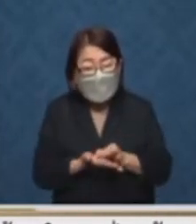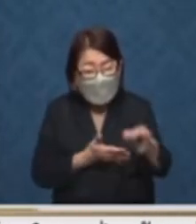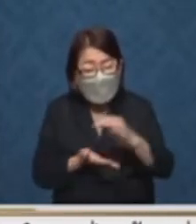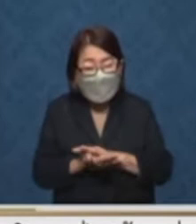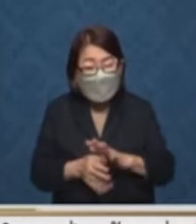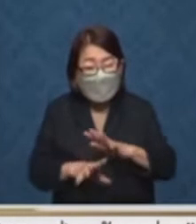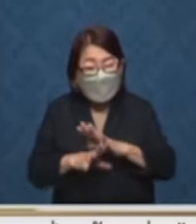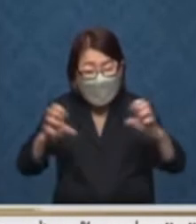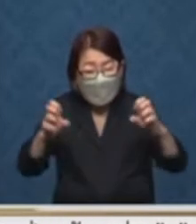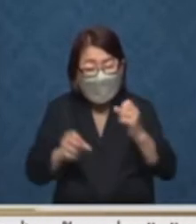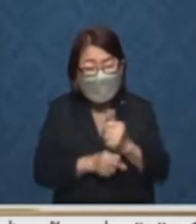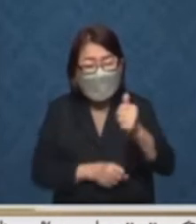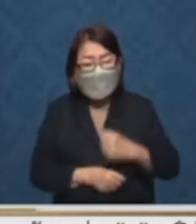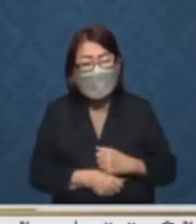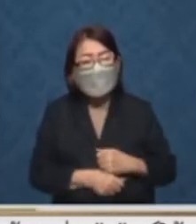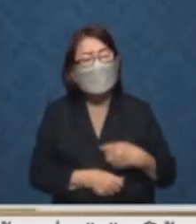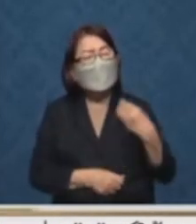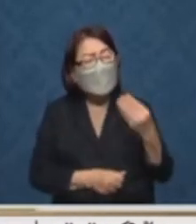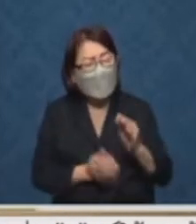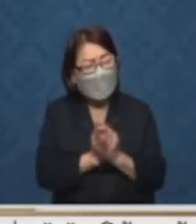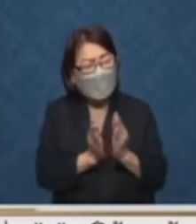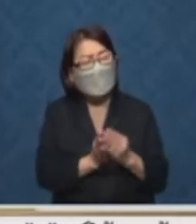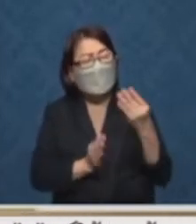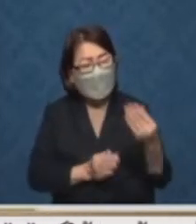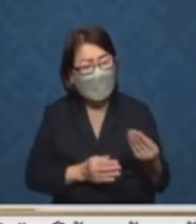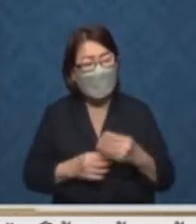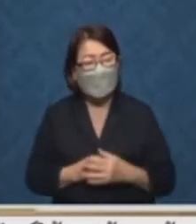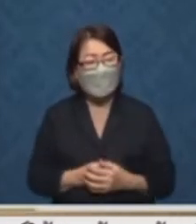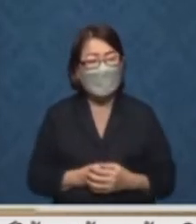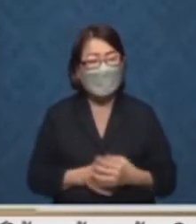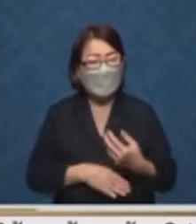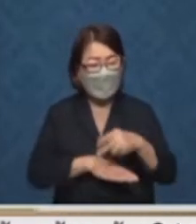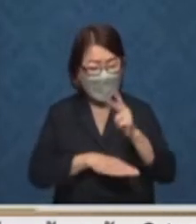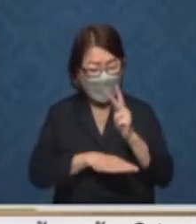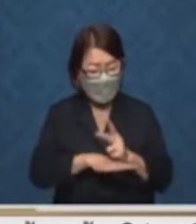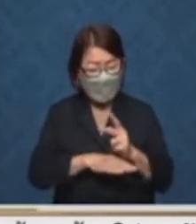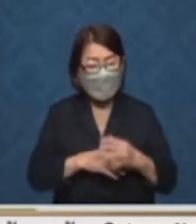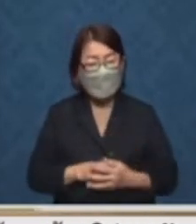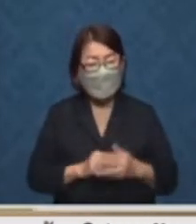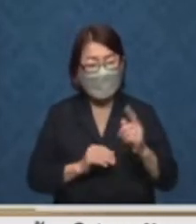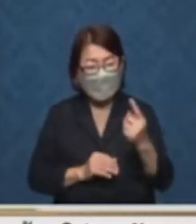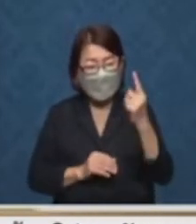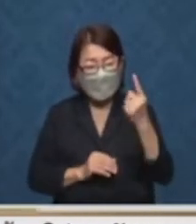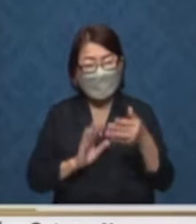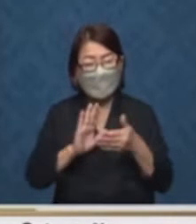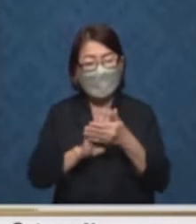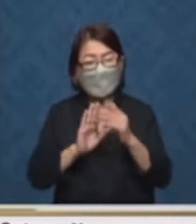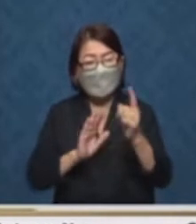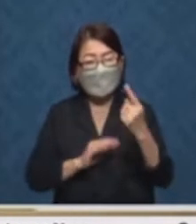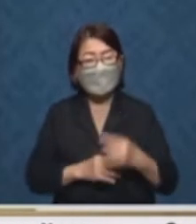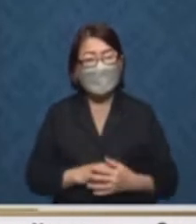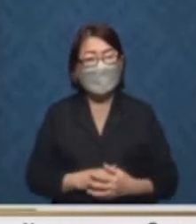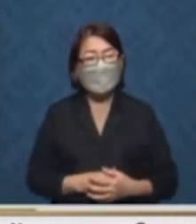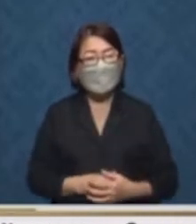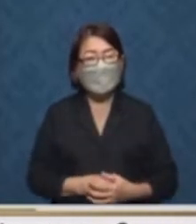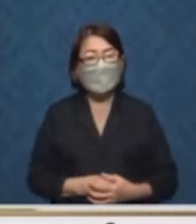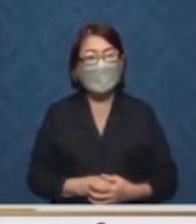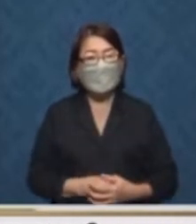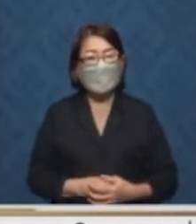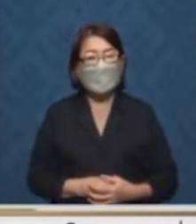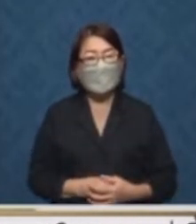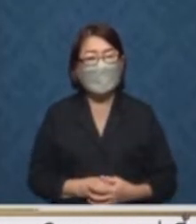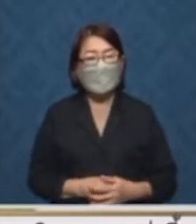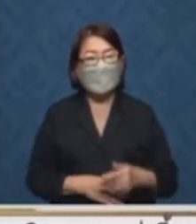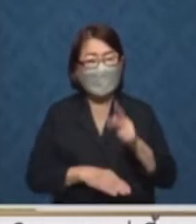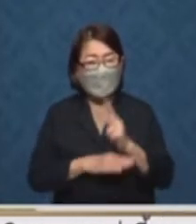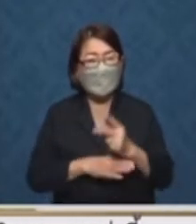ลยครับถัดไปครับท่านประธานครับขอสไลด์ถัดไปครับอันนี้นะครับท่านประ